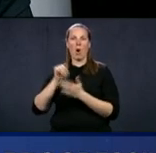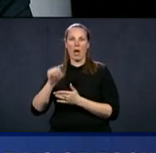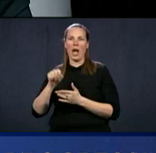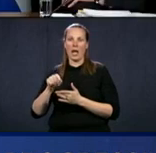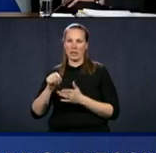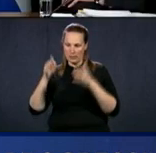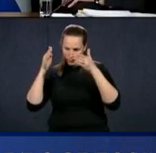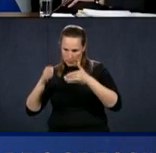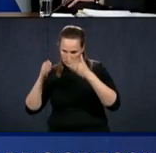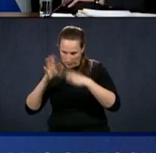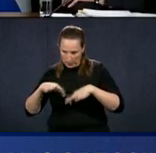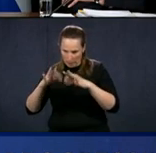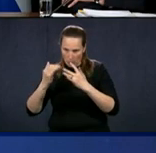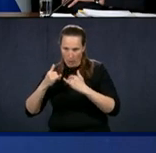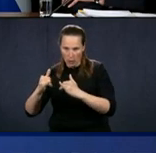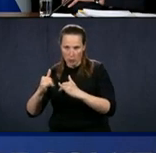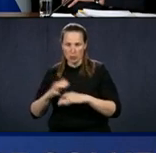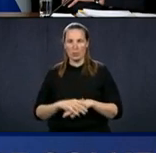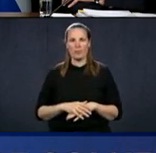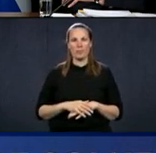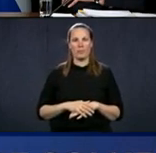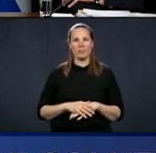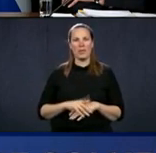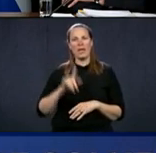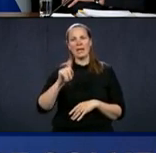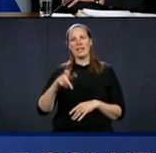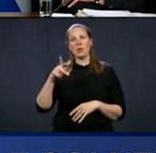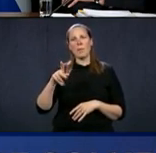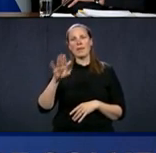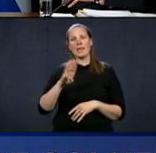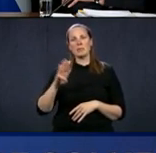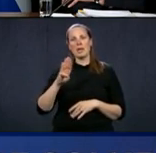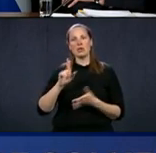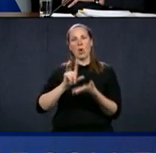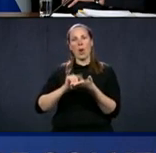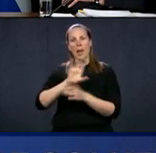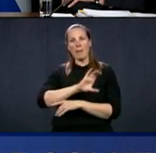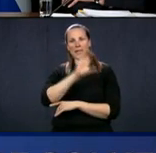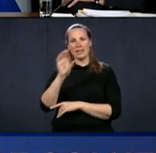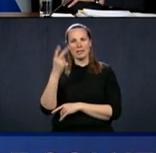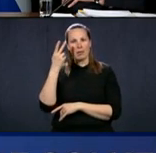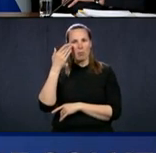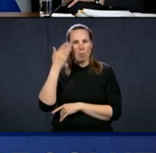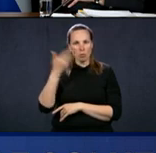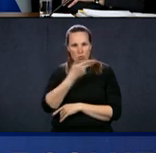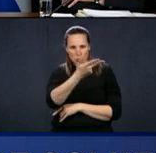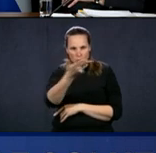On poursuit avec Patrice Bergeron, La Presse canadienne. Bonjour à vous trois.